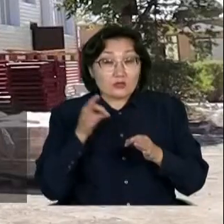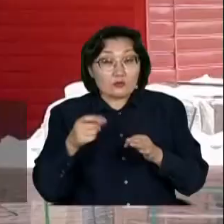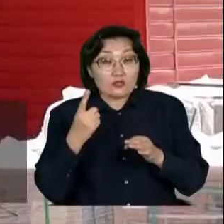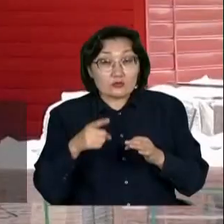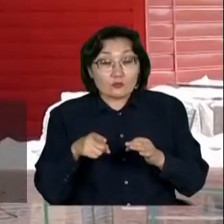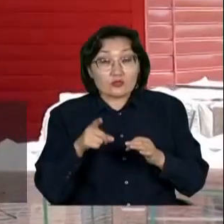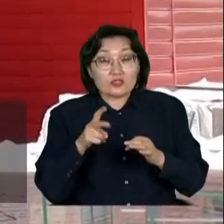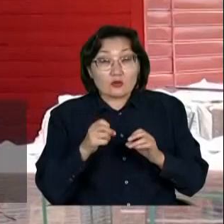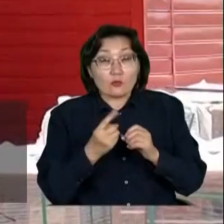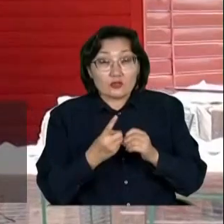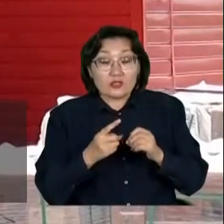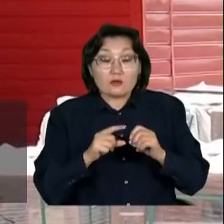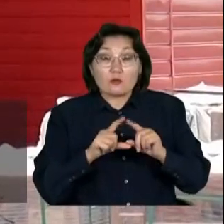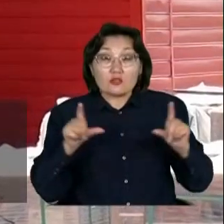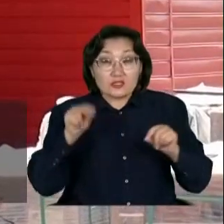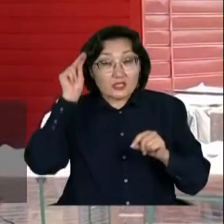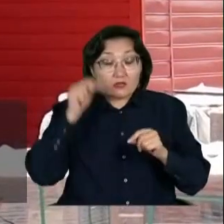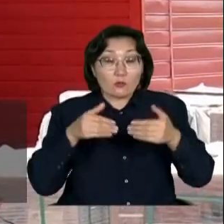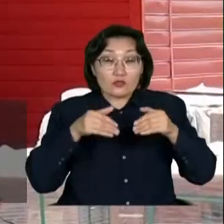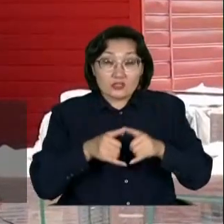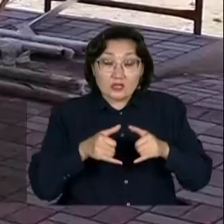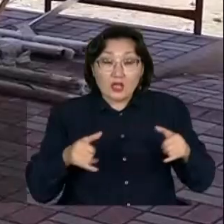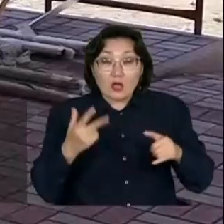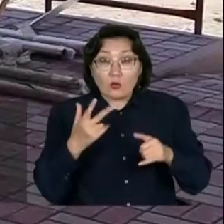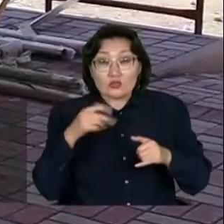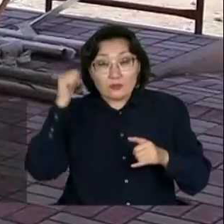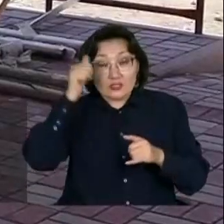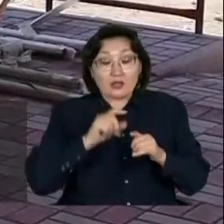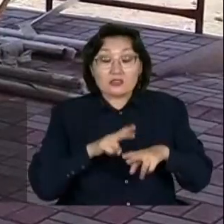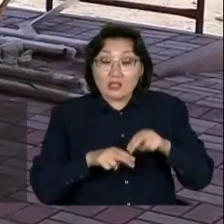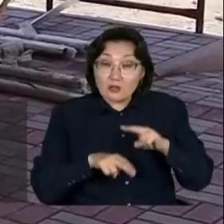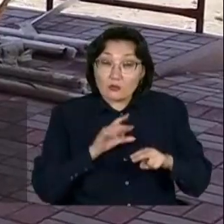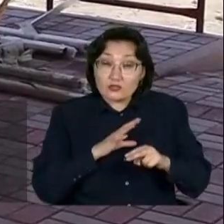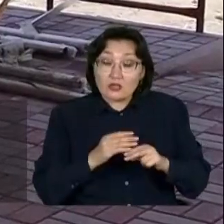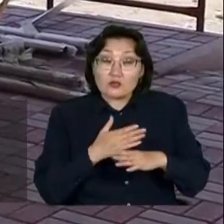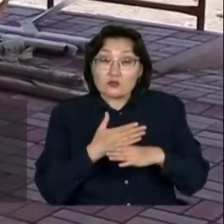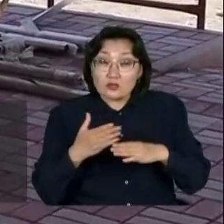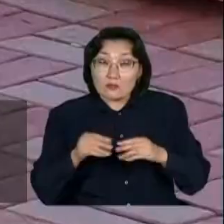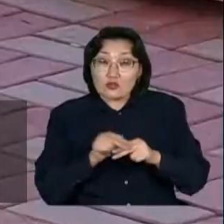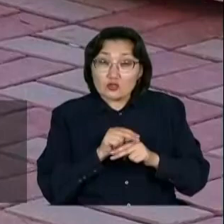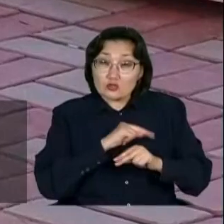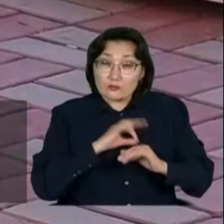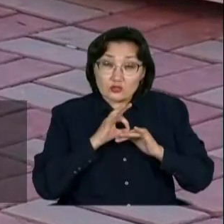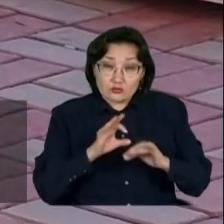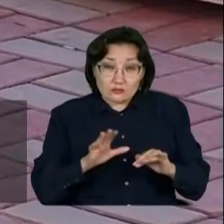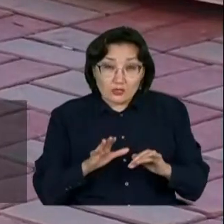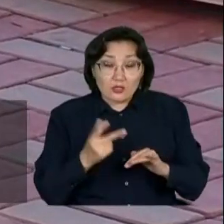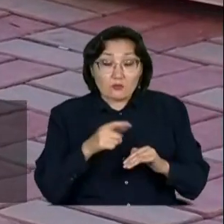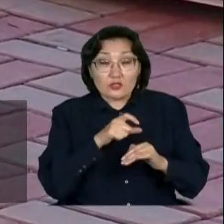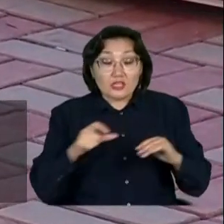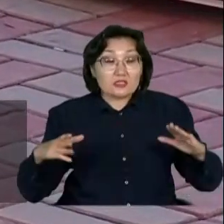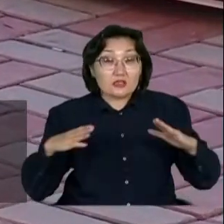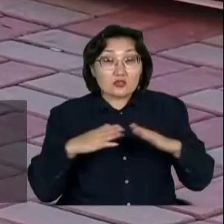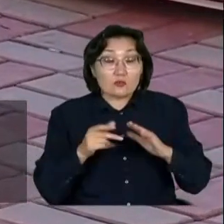нөмірі 211 орта мектептің іргетасы 35 жыл бұрын қаланған. Нысанға содан бері жөнде жүргізілмеді. Үш қабатты